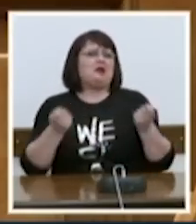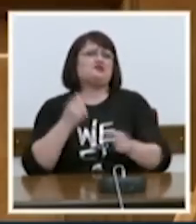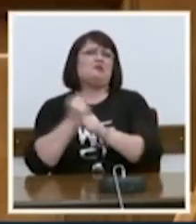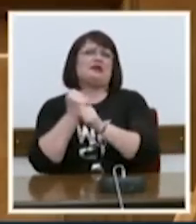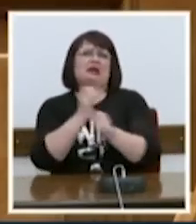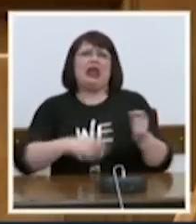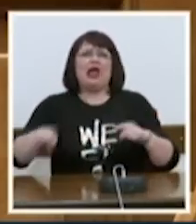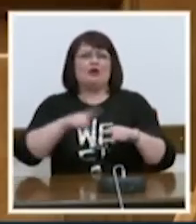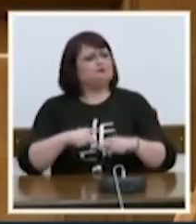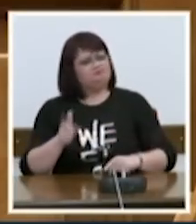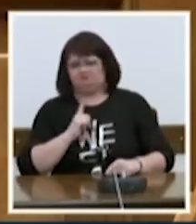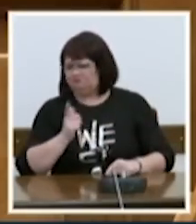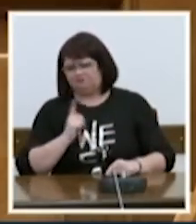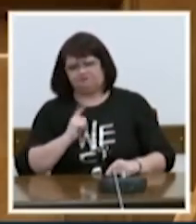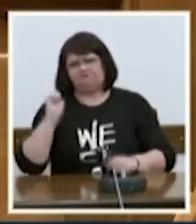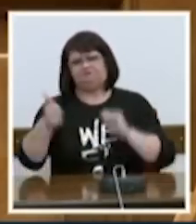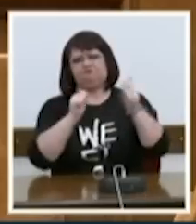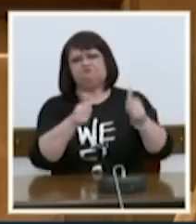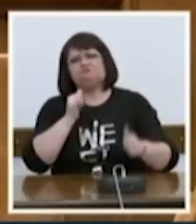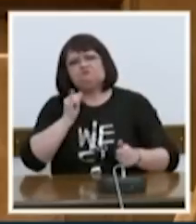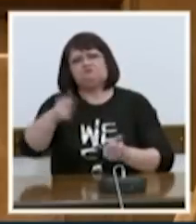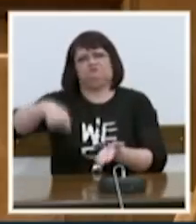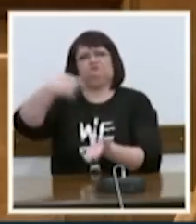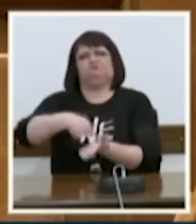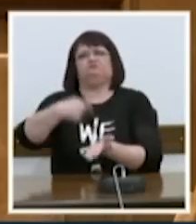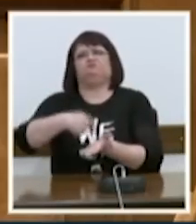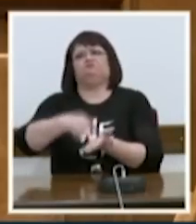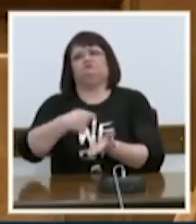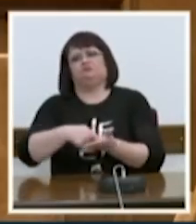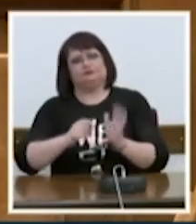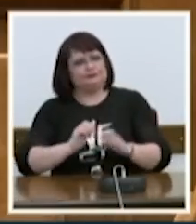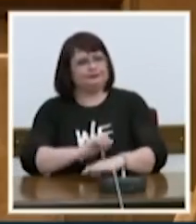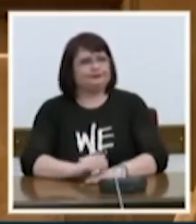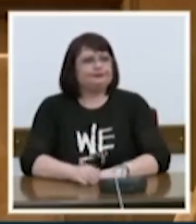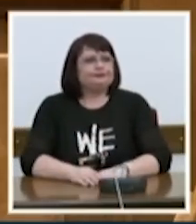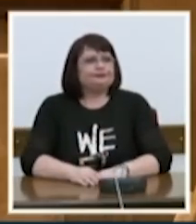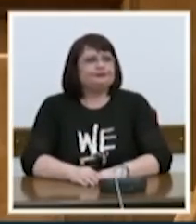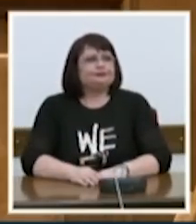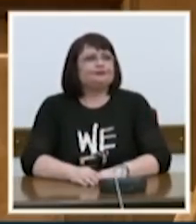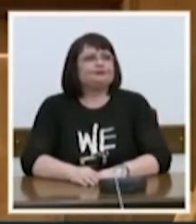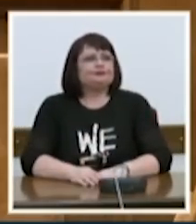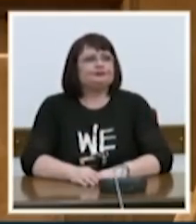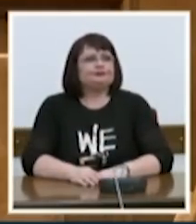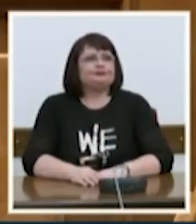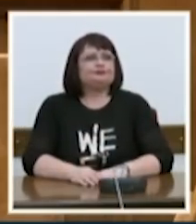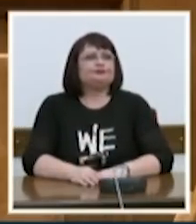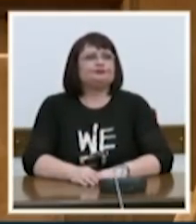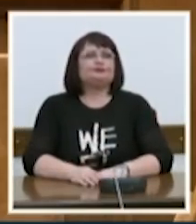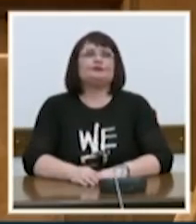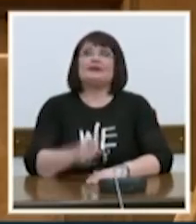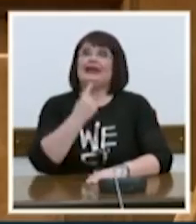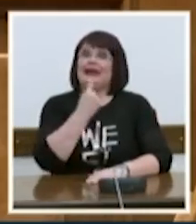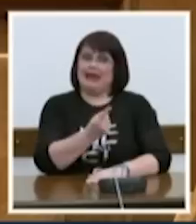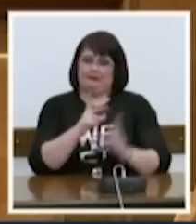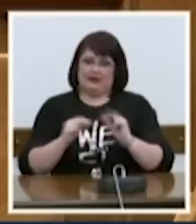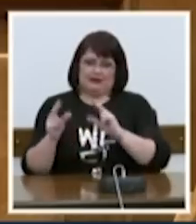λαός, που πληρώνουν μόνιμα τη λυπητερή. Κυρίες και κύριοι, όταν μιλάμε βέβαια